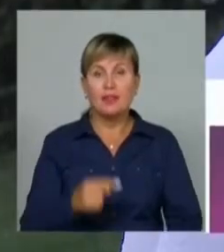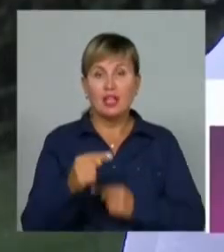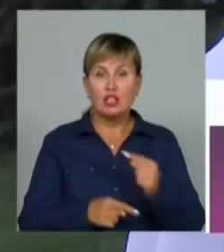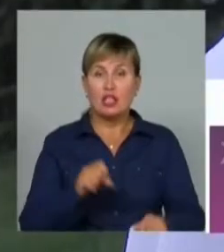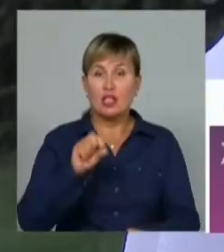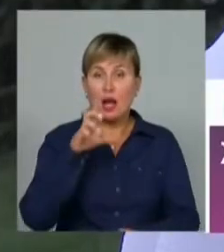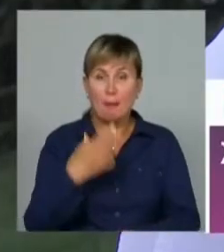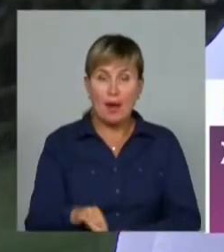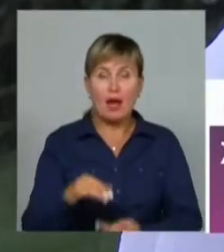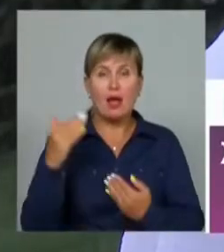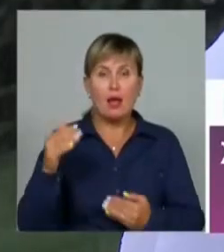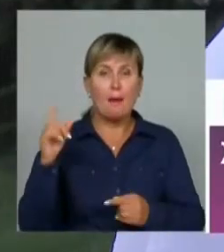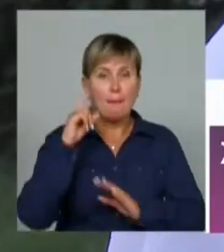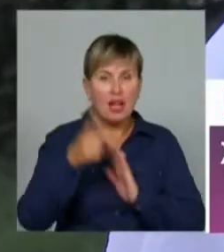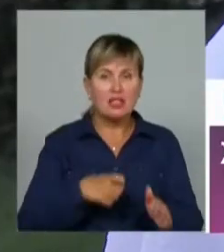познал весь мир.